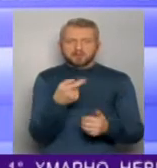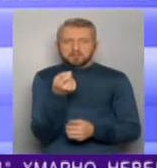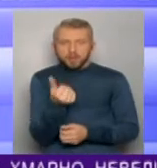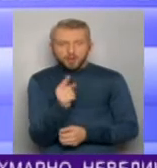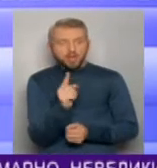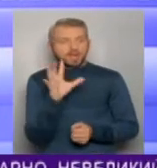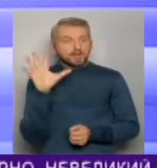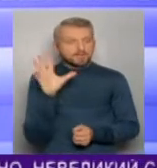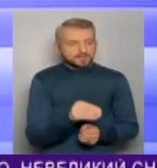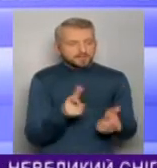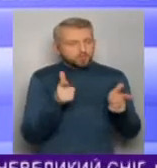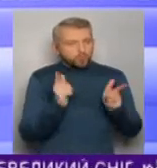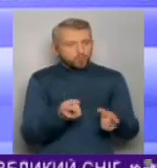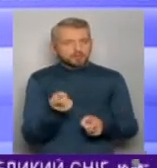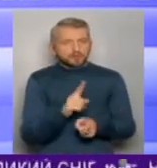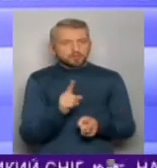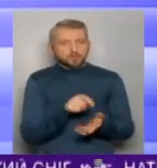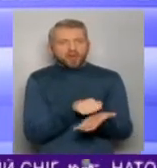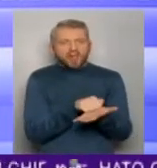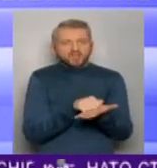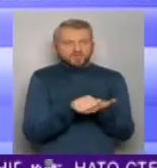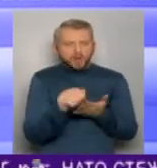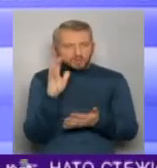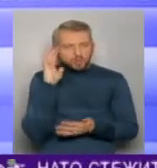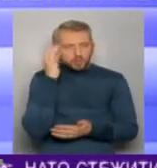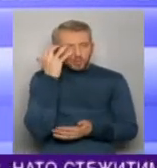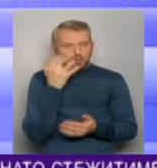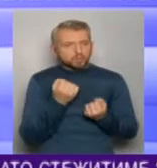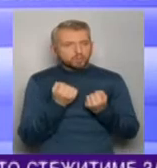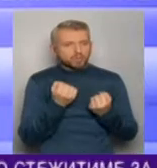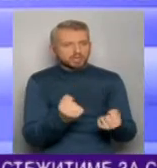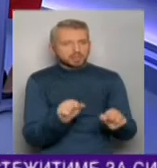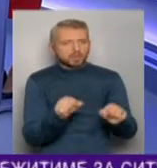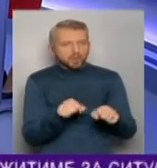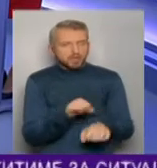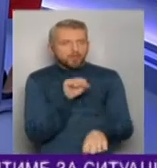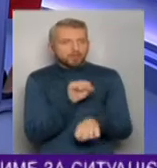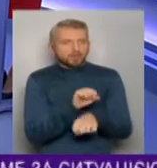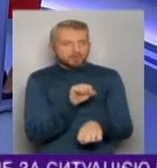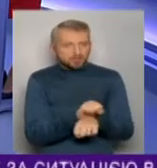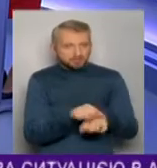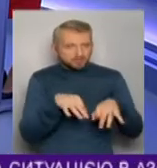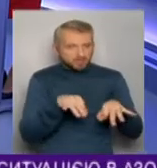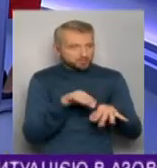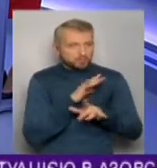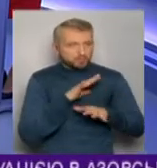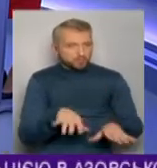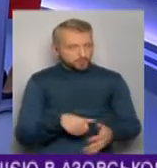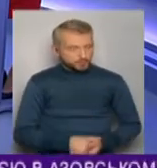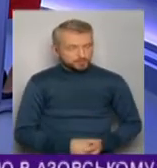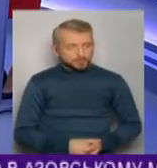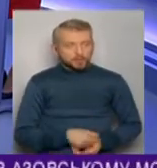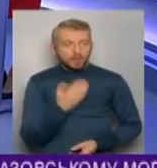всі погодилися з тим, що асфальт чорний, проїхати можливо, колапсу транспортного не було. Не було. Тому